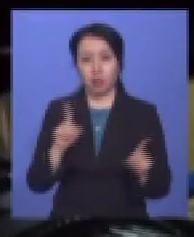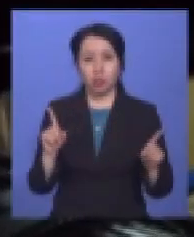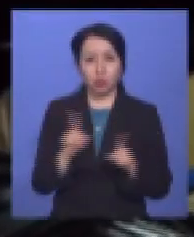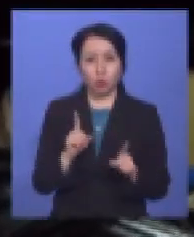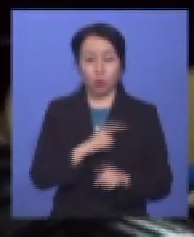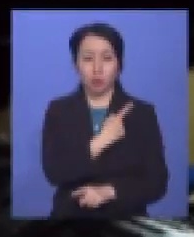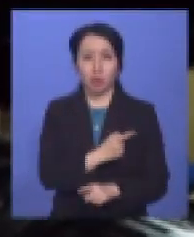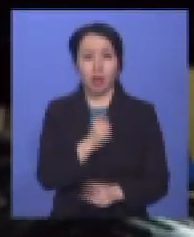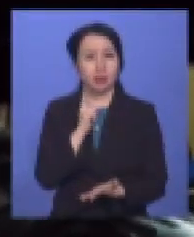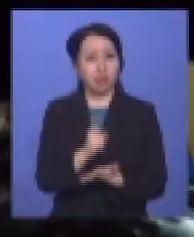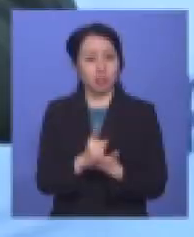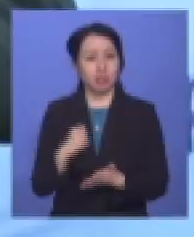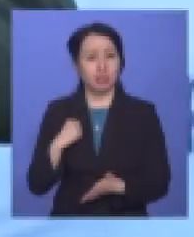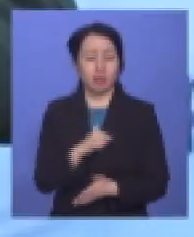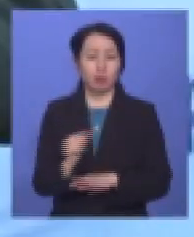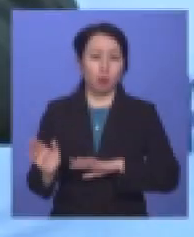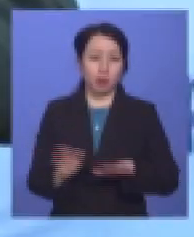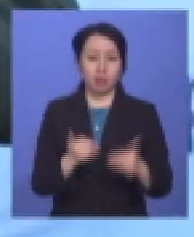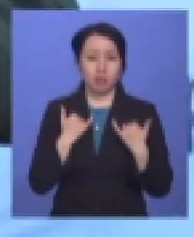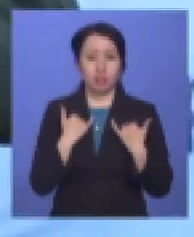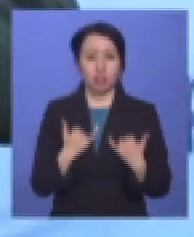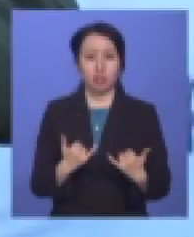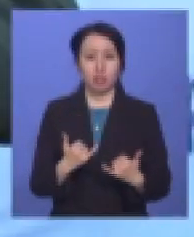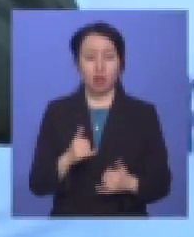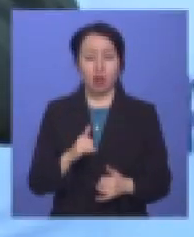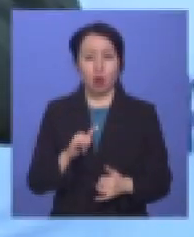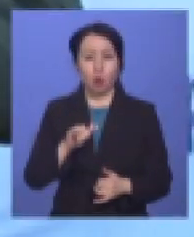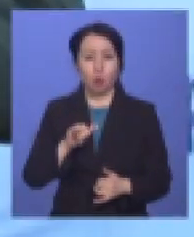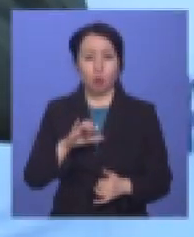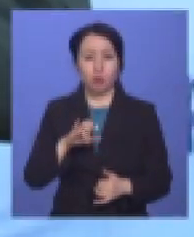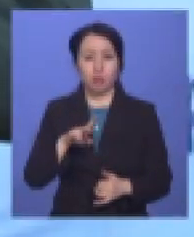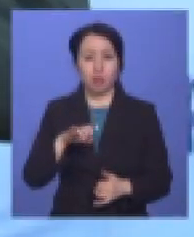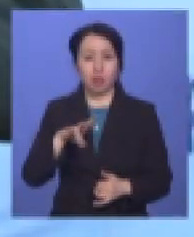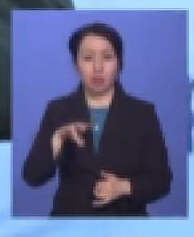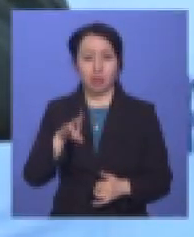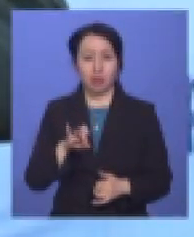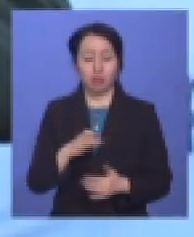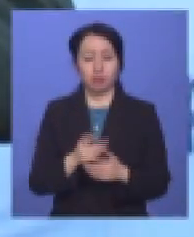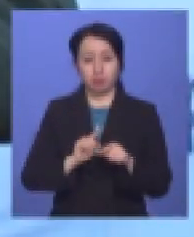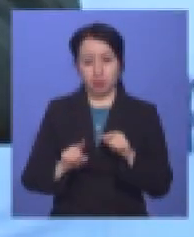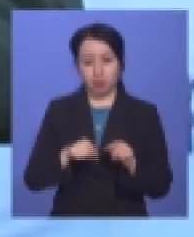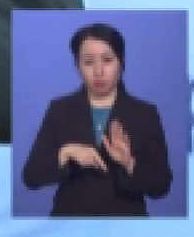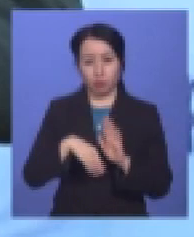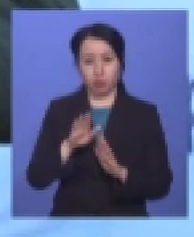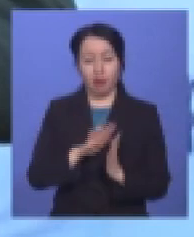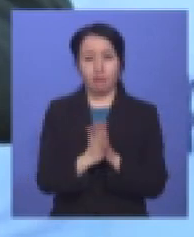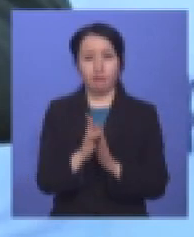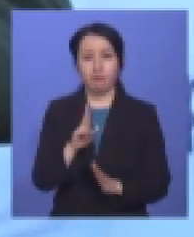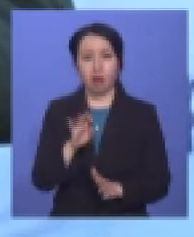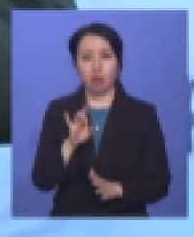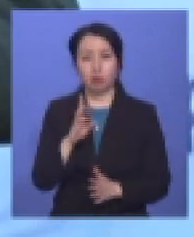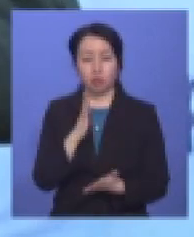усилители вы должны сами убрать. Попытаемся сейчас уже убирать усилители. Чем быстрее, тем лучше. Плюс еще в Волошинке надо сказать,